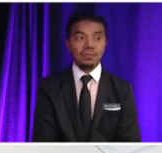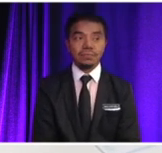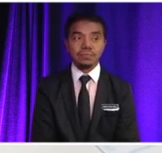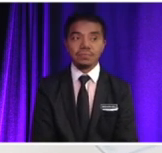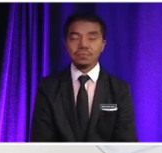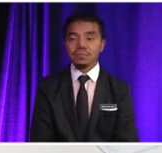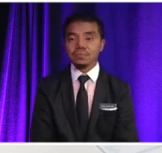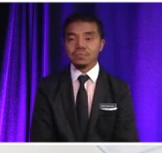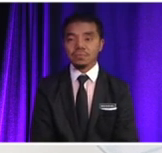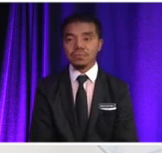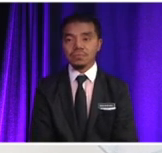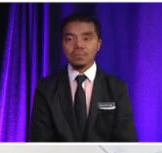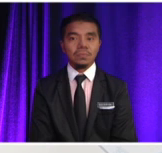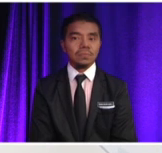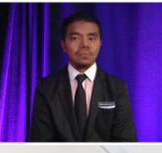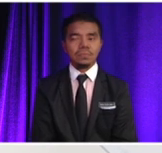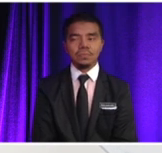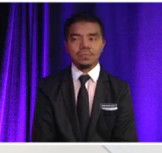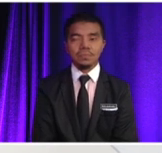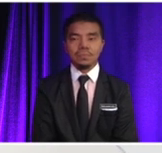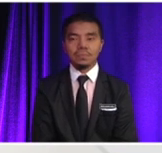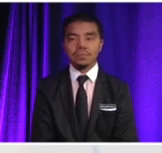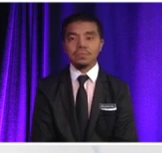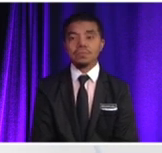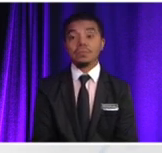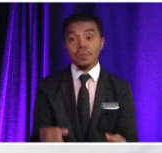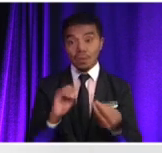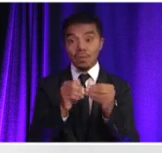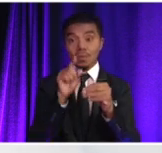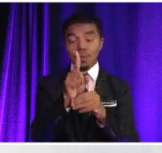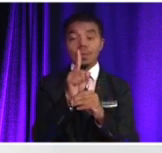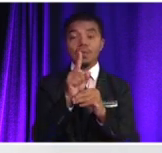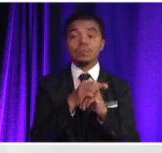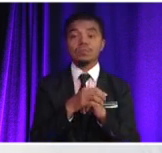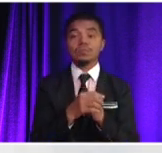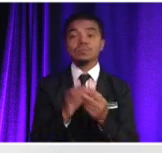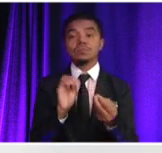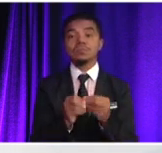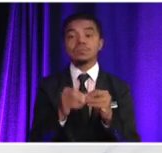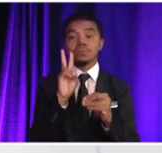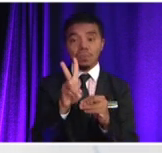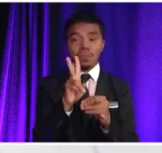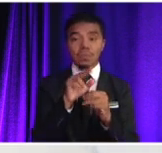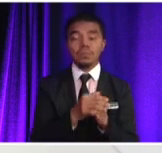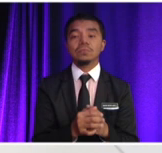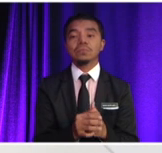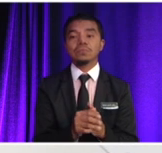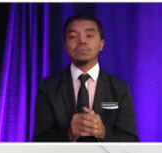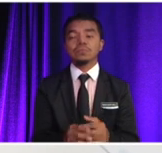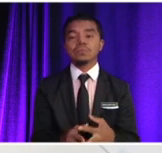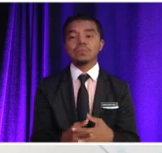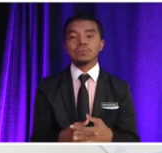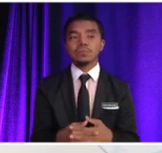permintaan menggunakan pengeluaran dan Persaingan di harga 2 harga menyampaikan maklumat